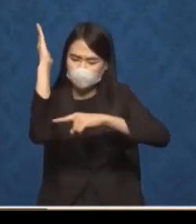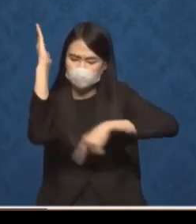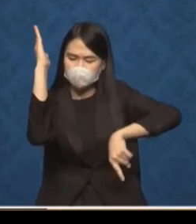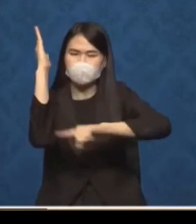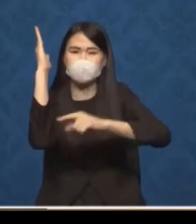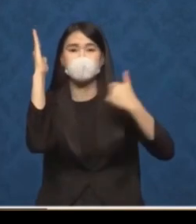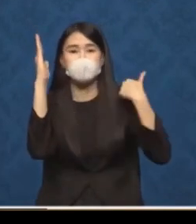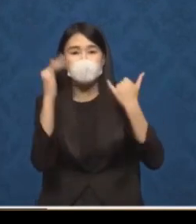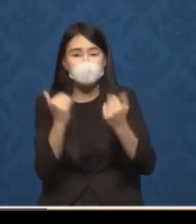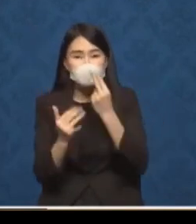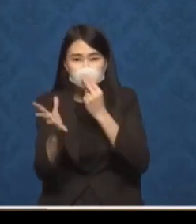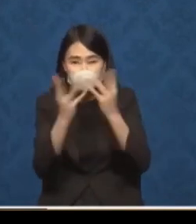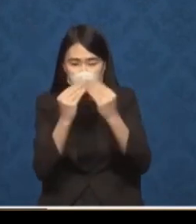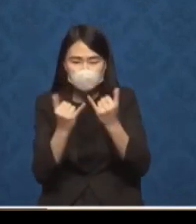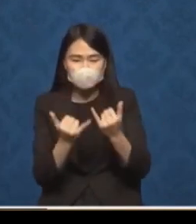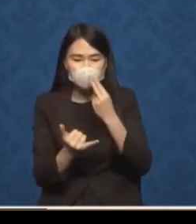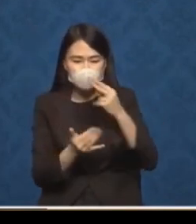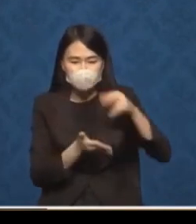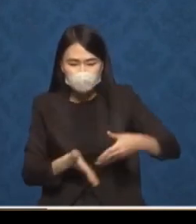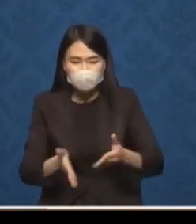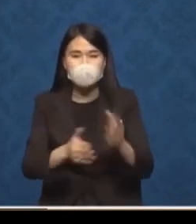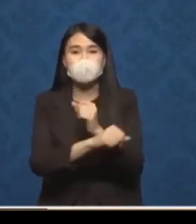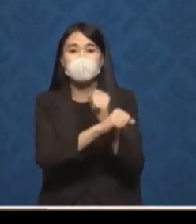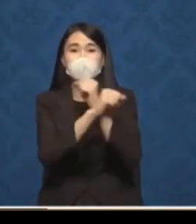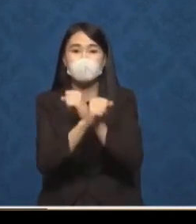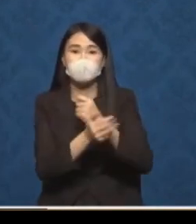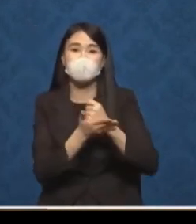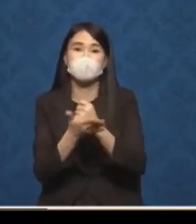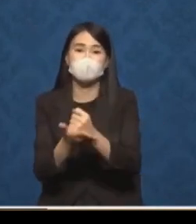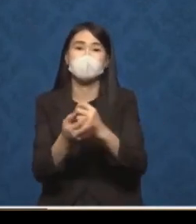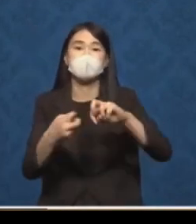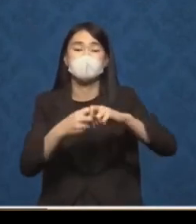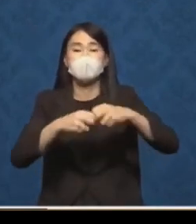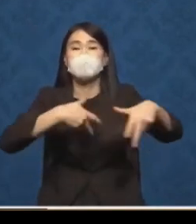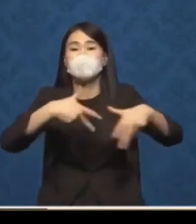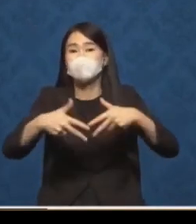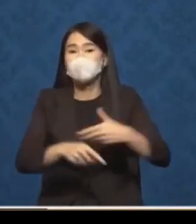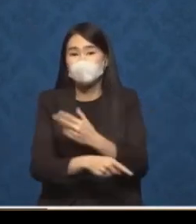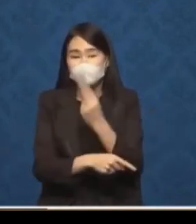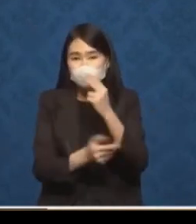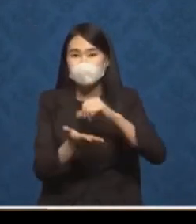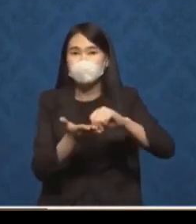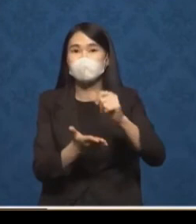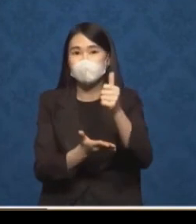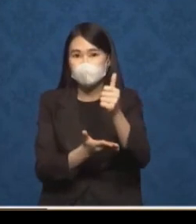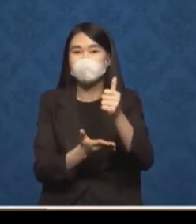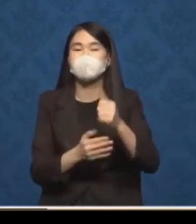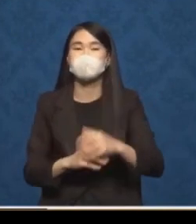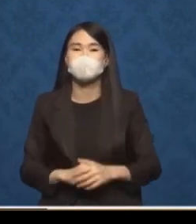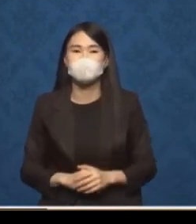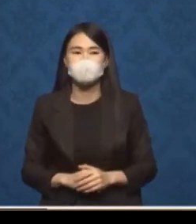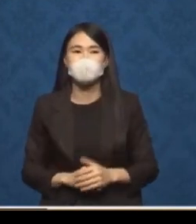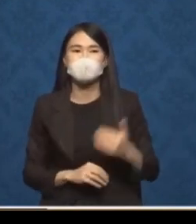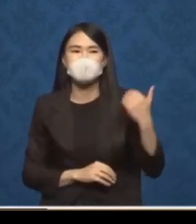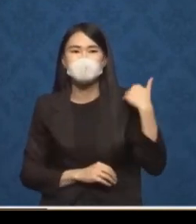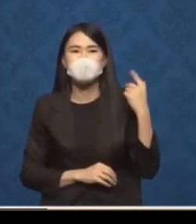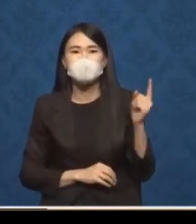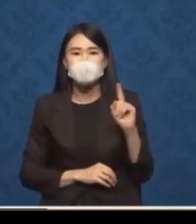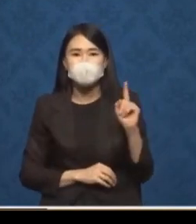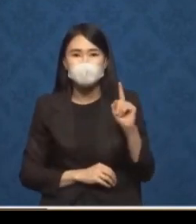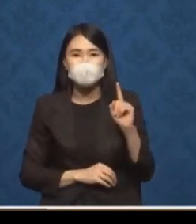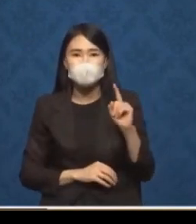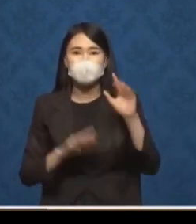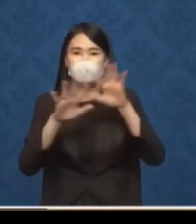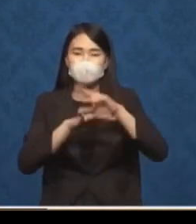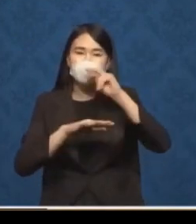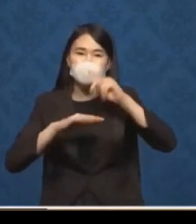ก็ได้ศึกษาถึงคลองเลี่ยงเมืองเพื่อแก้ปัญหาระยะยาวให้กับชุมชนให้กับพื้นที่ต่างๆที่มี